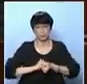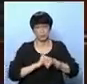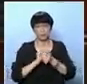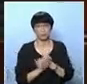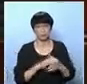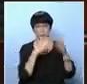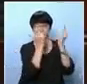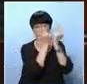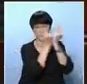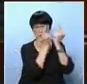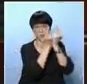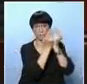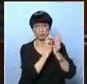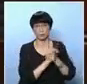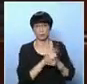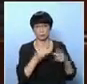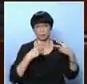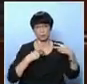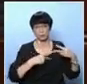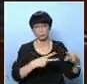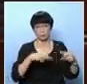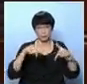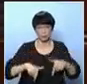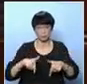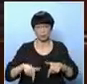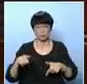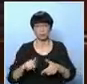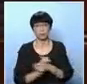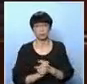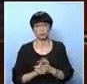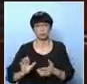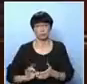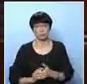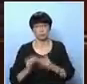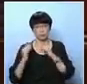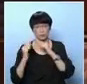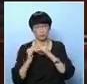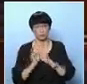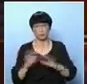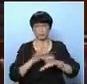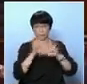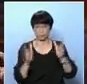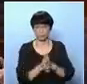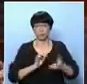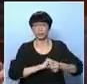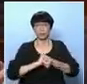大屿爱嚟去做发展，南大屿爱嚟话做呢一个家居，将成个大屿